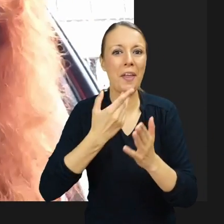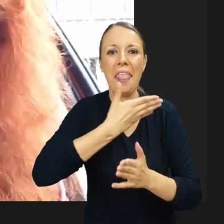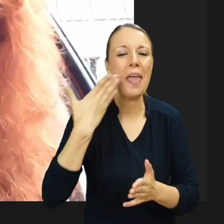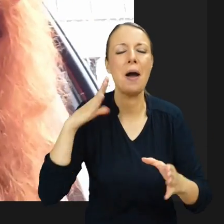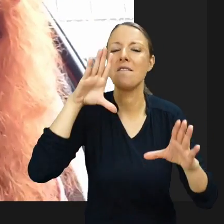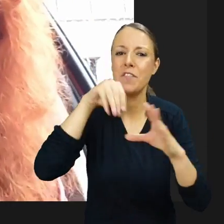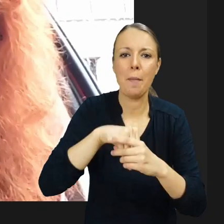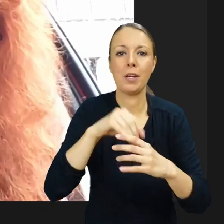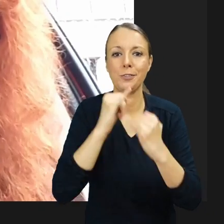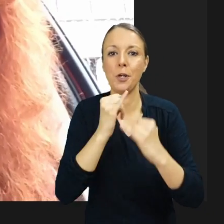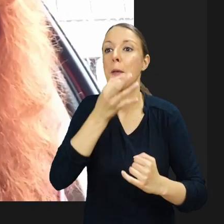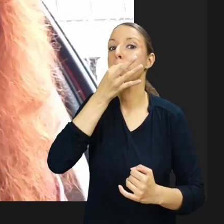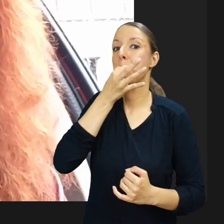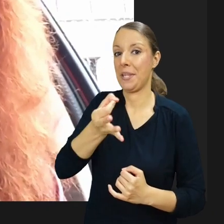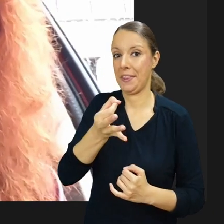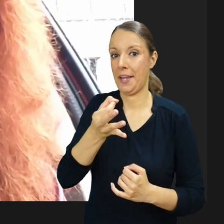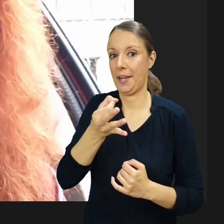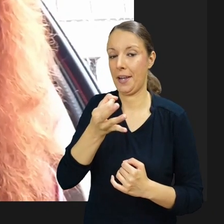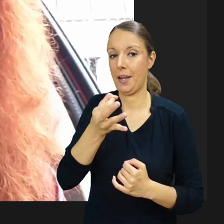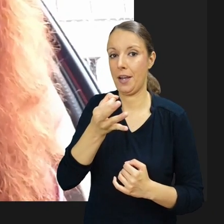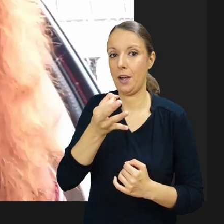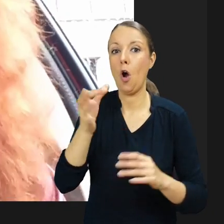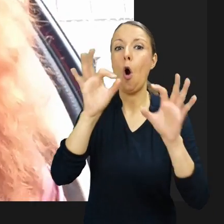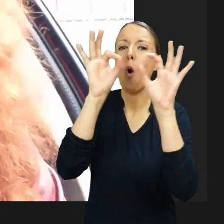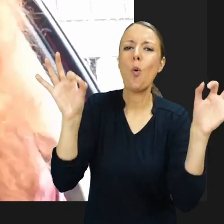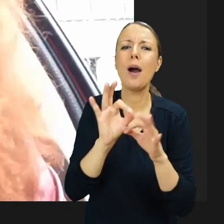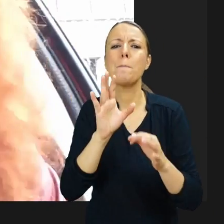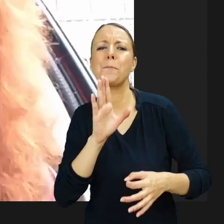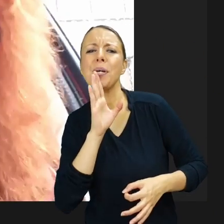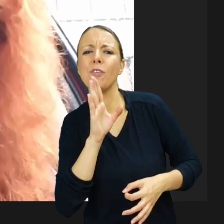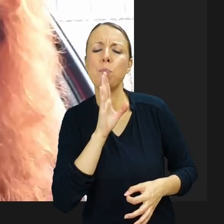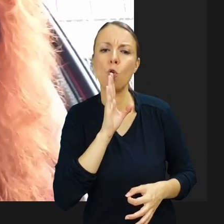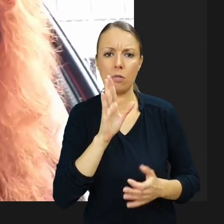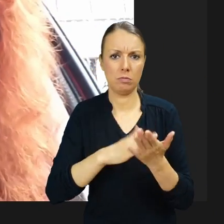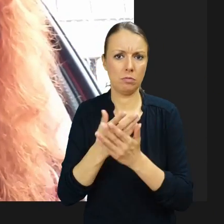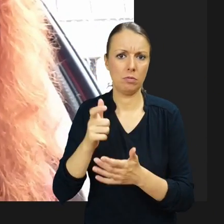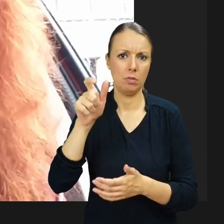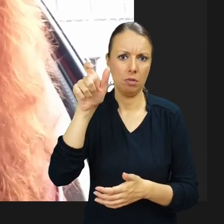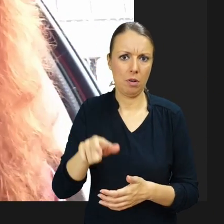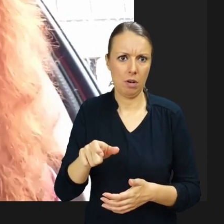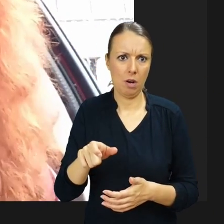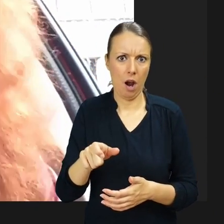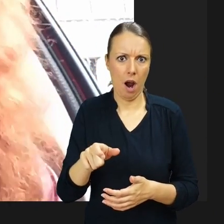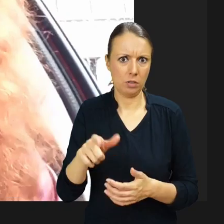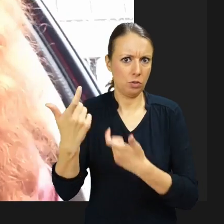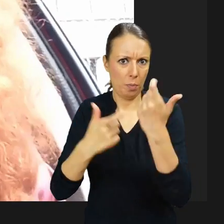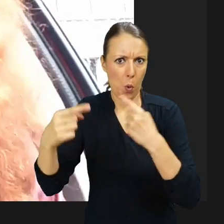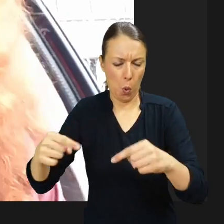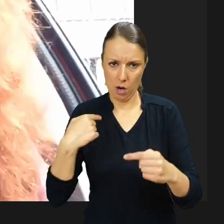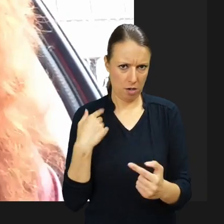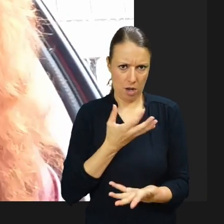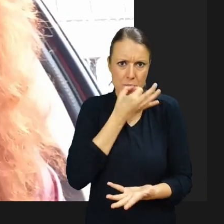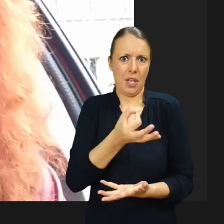pytania dotyczące domniemanych zaniechań ustawodawcy, nie pytałam o żadne zaniechanie, treści przepisów